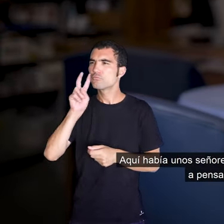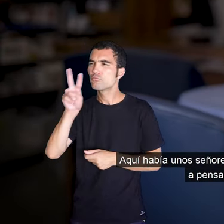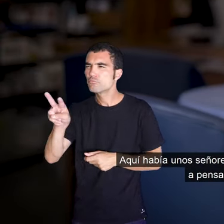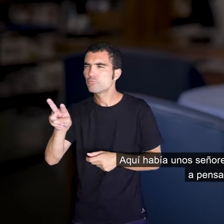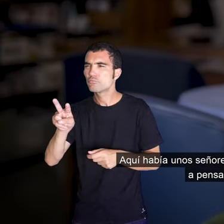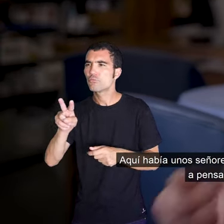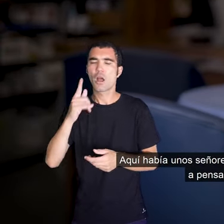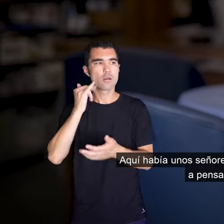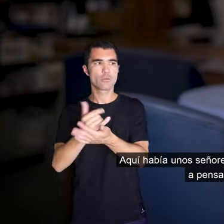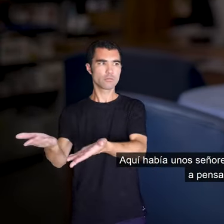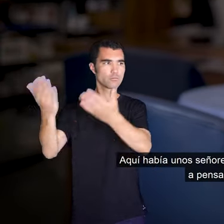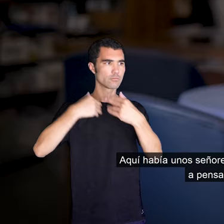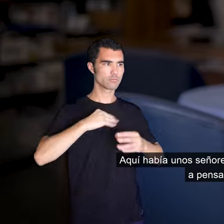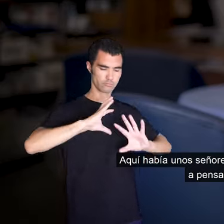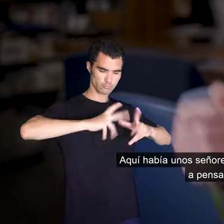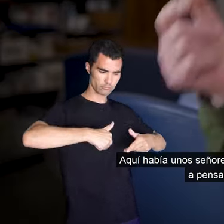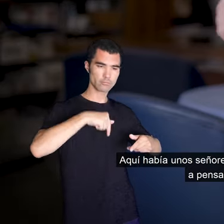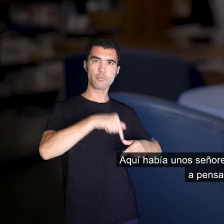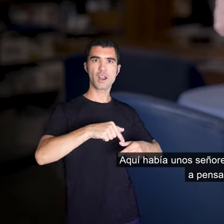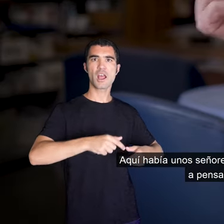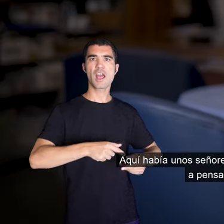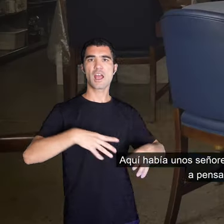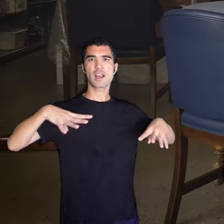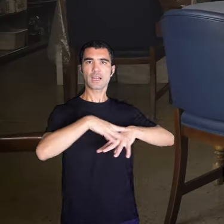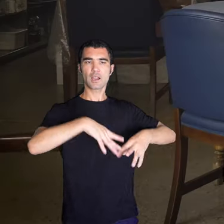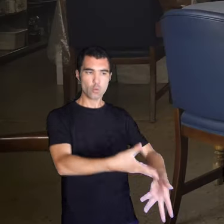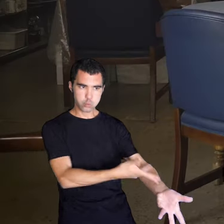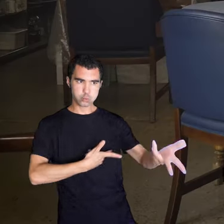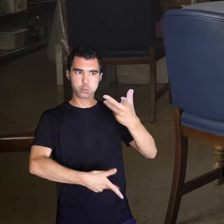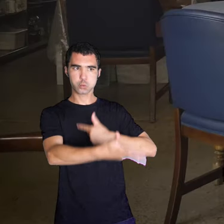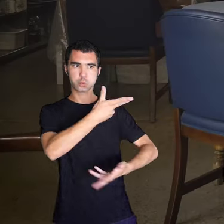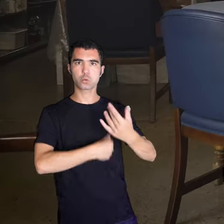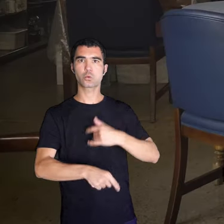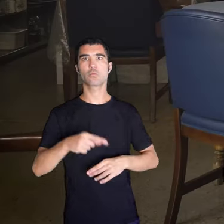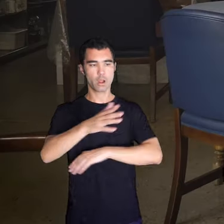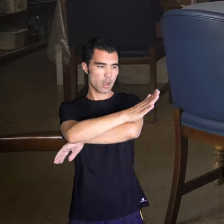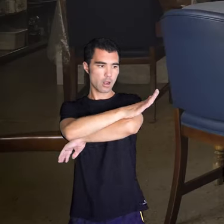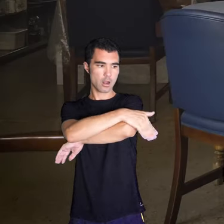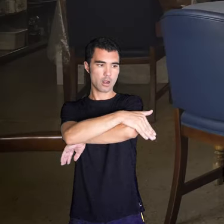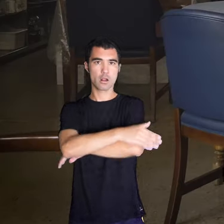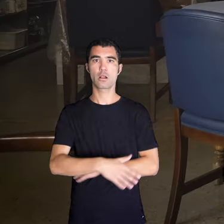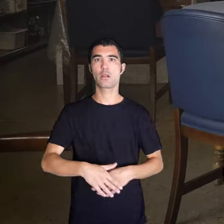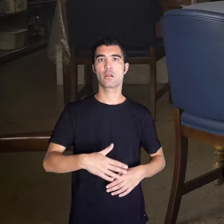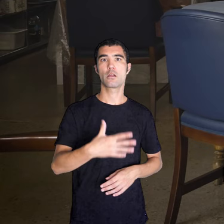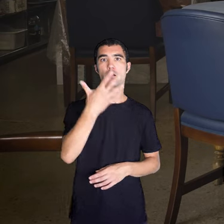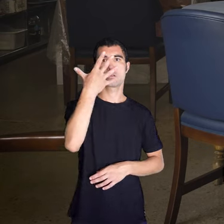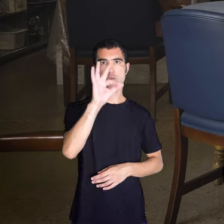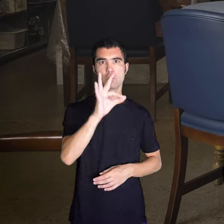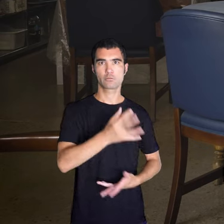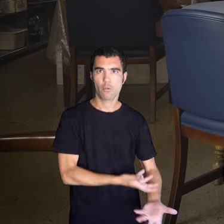maquinilla per pujar les xarxes, perquè així mateix per la llagosta ja han d'anar 50 o 60